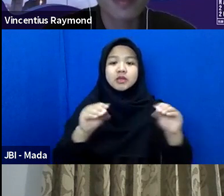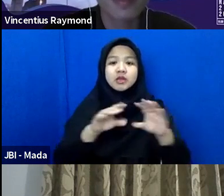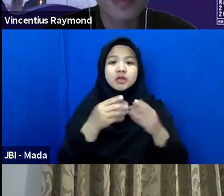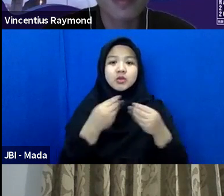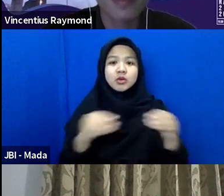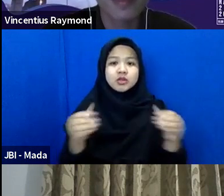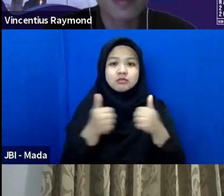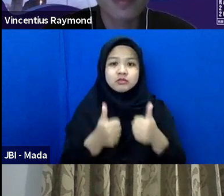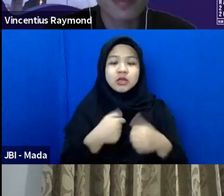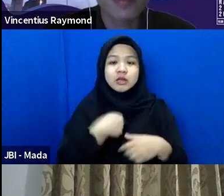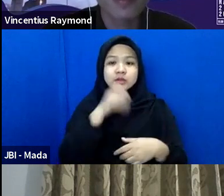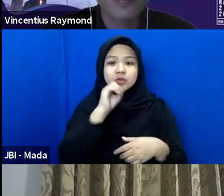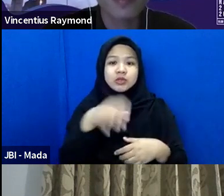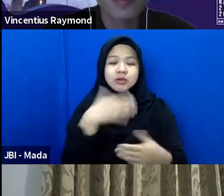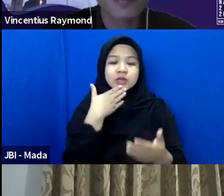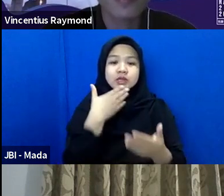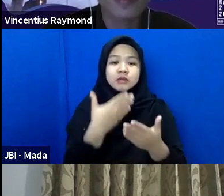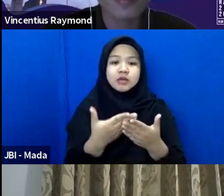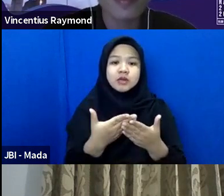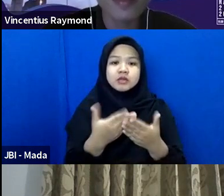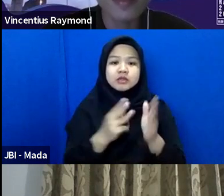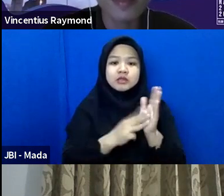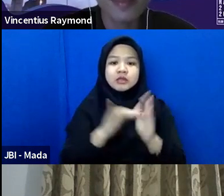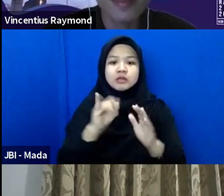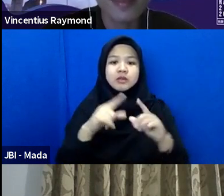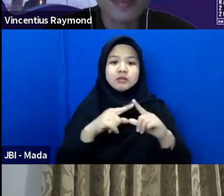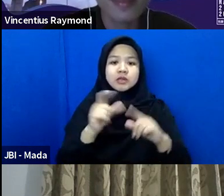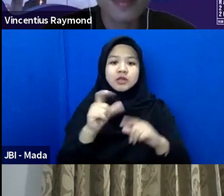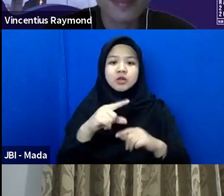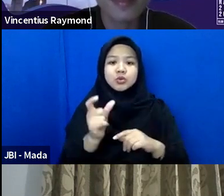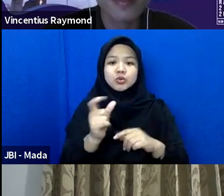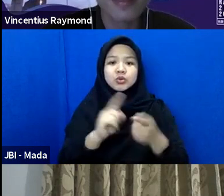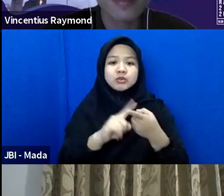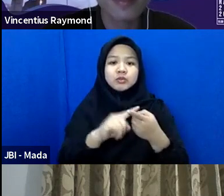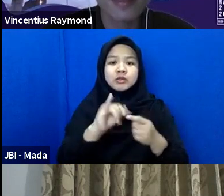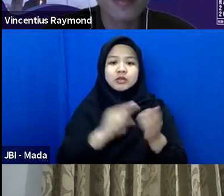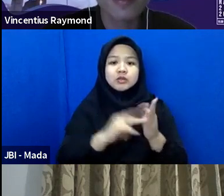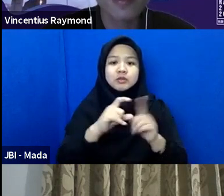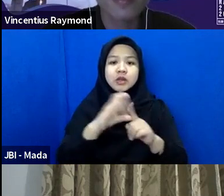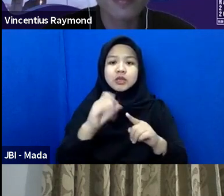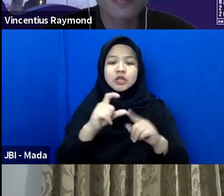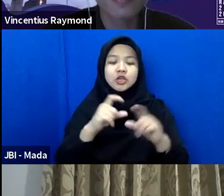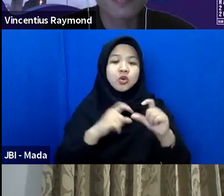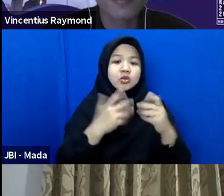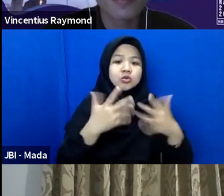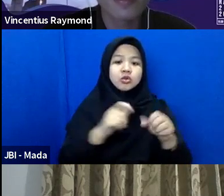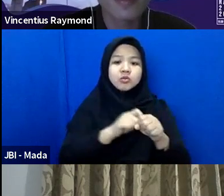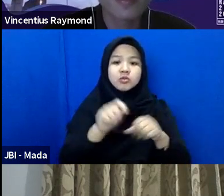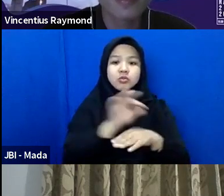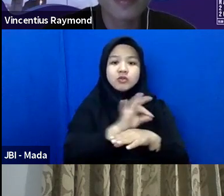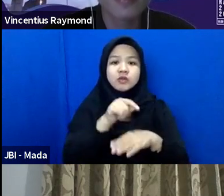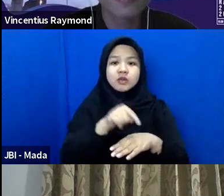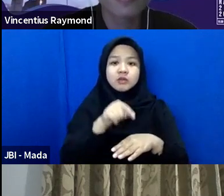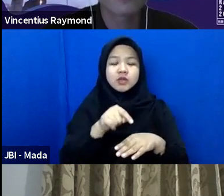karena ucapkan terima kasih kepada Mbak Mila meuju teman-teman indoxxi yang telah membuat film ini